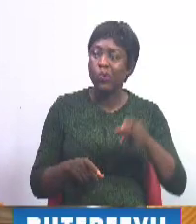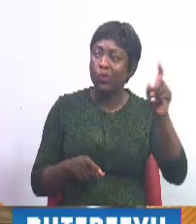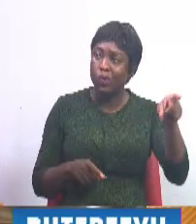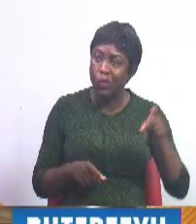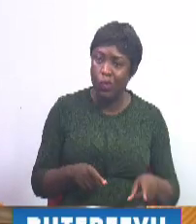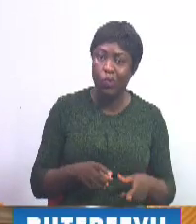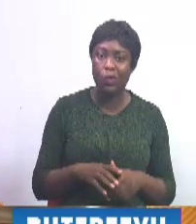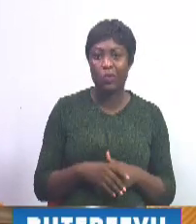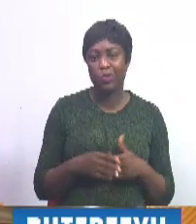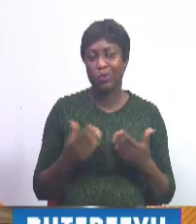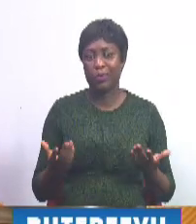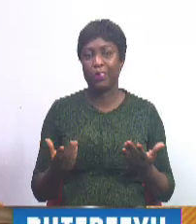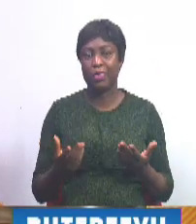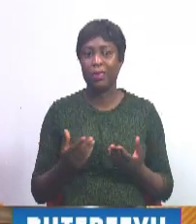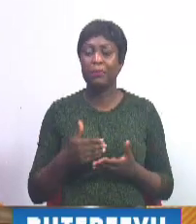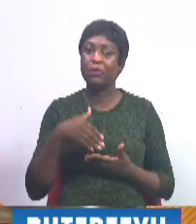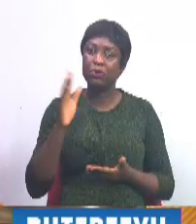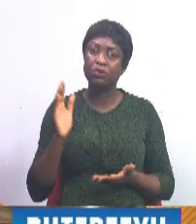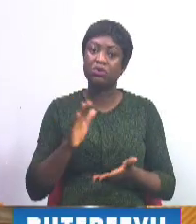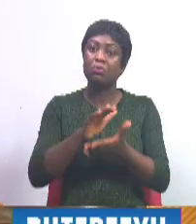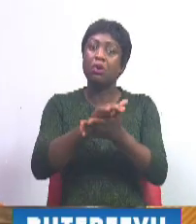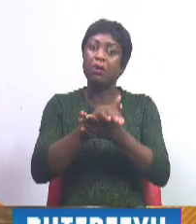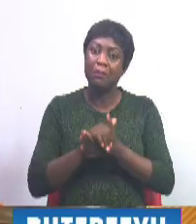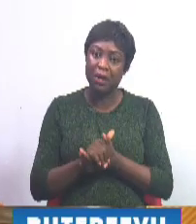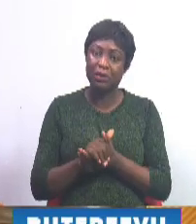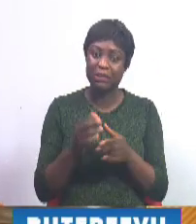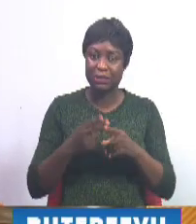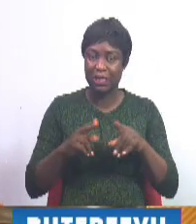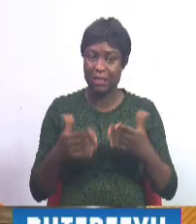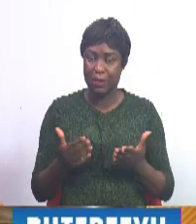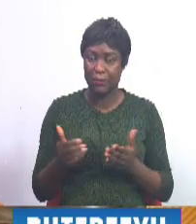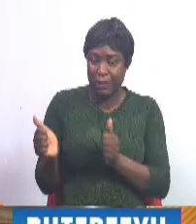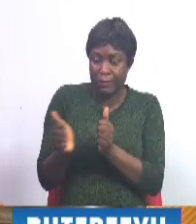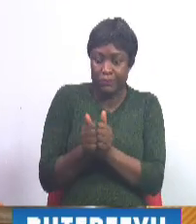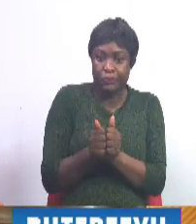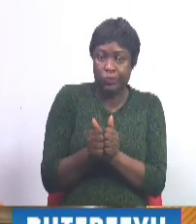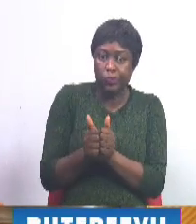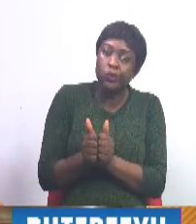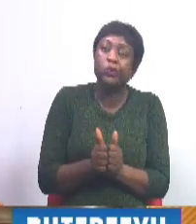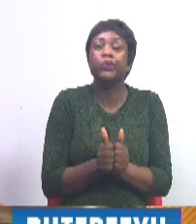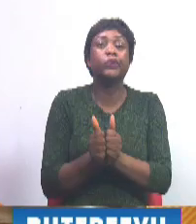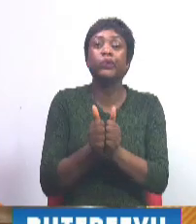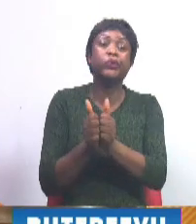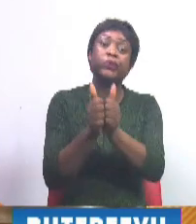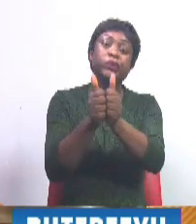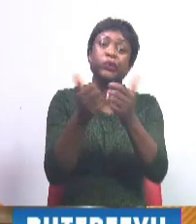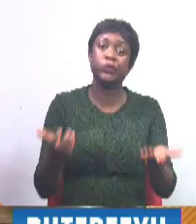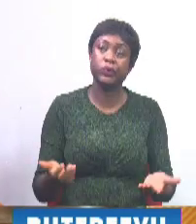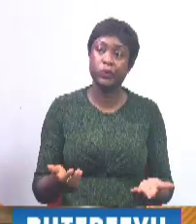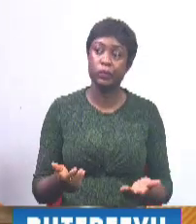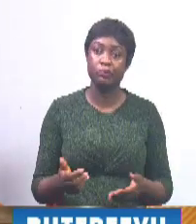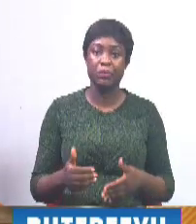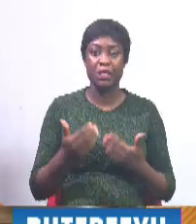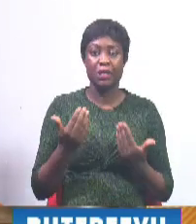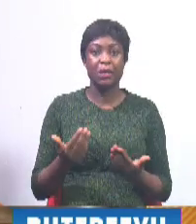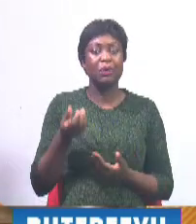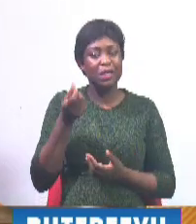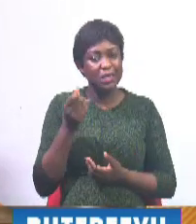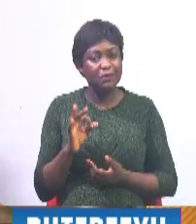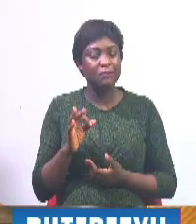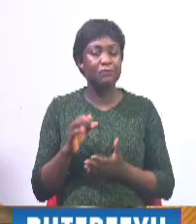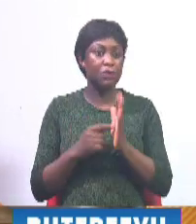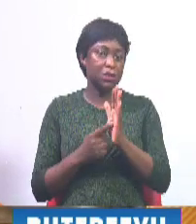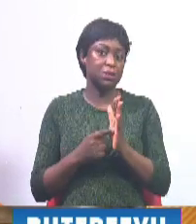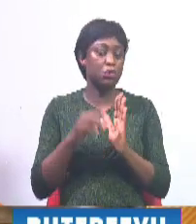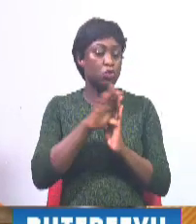kawundokakubyeddirisa kubanga obufumbo obusinga obungi butandikira mu kawundo kakubyeddirisa ennaku zino naye singa abeera nga muntu mukulu ssemateeka